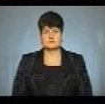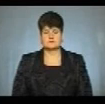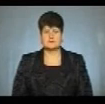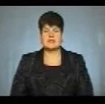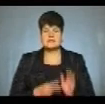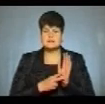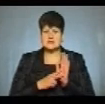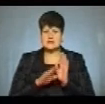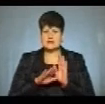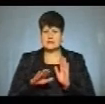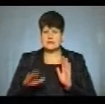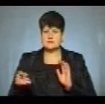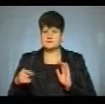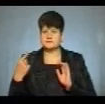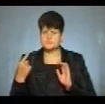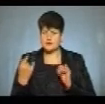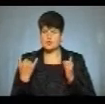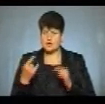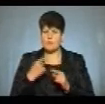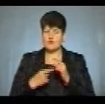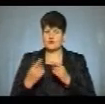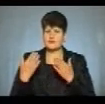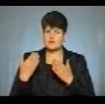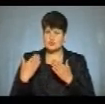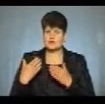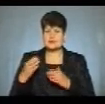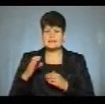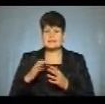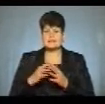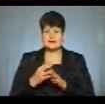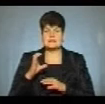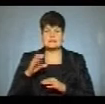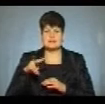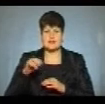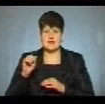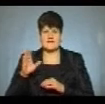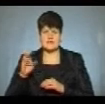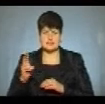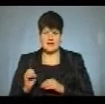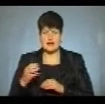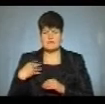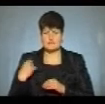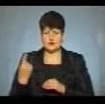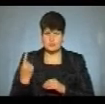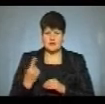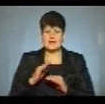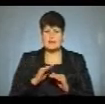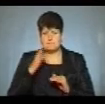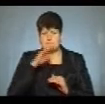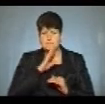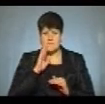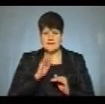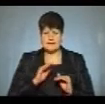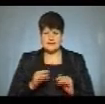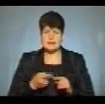Сімдесят дітей з Тернопільщини сьогодні повернулися з відпочинку у селищі Славському Львівської області. Батьки цих дітей – учасники російсько-української